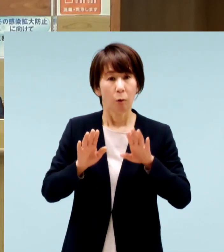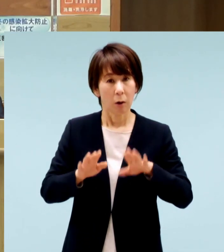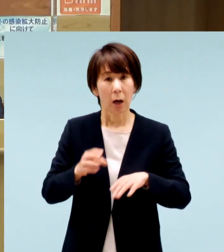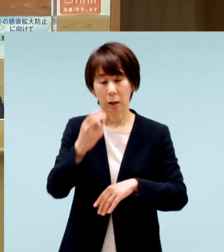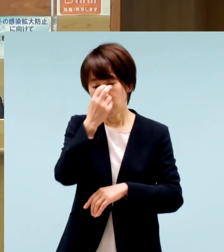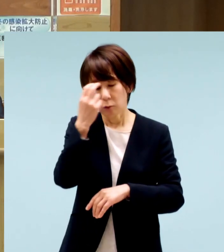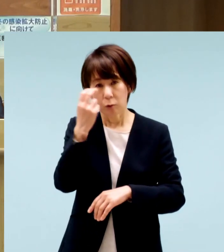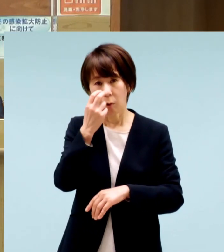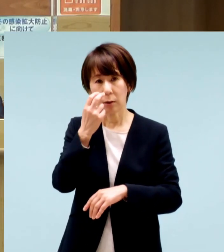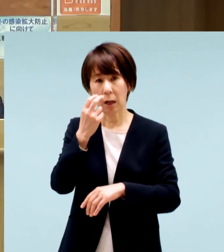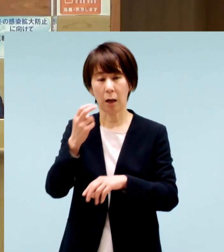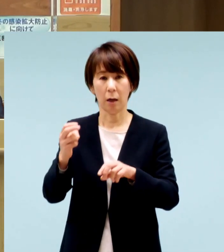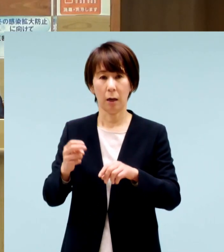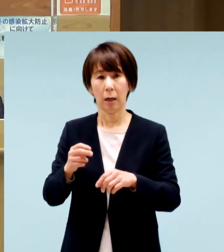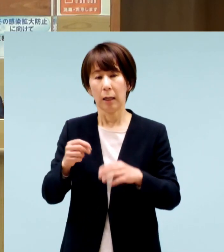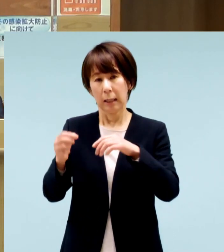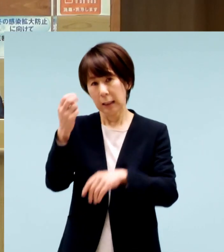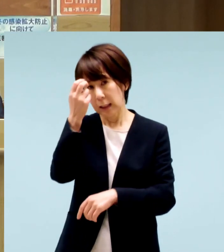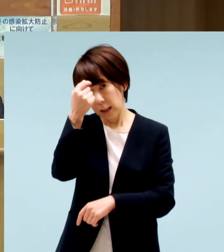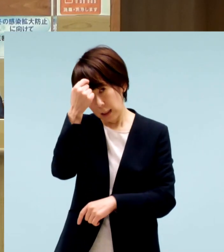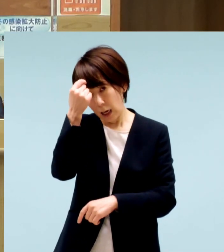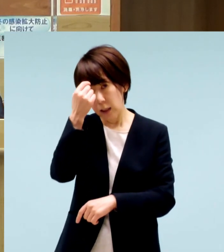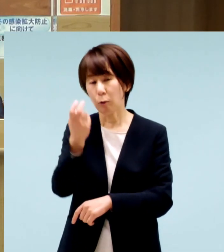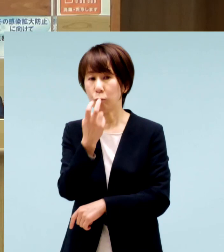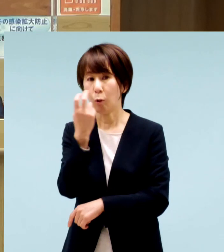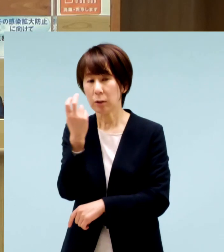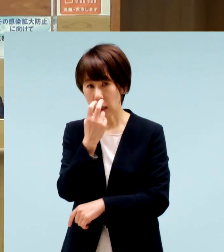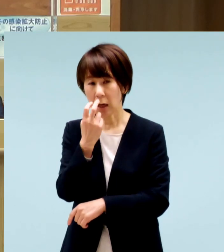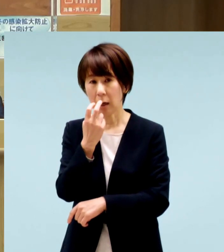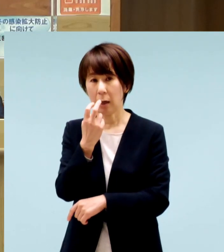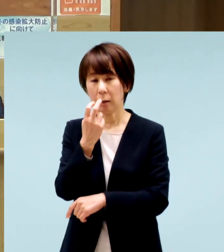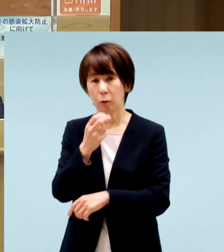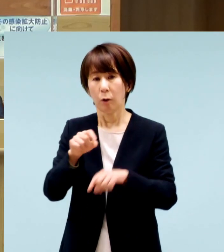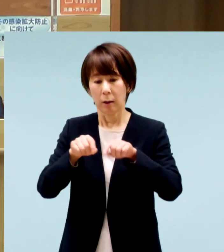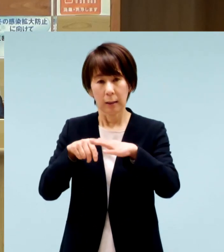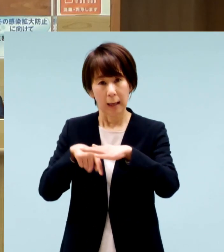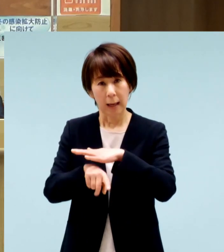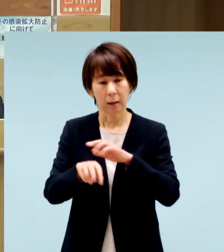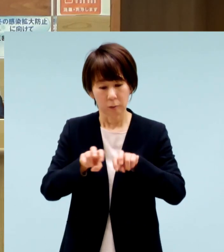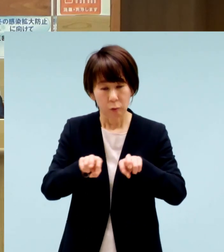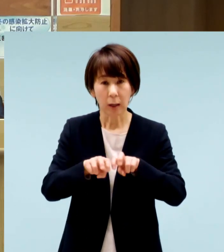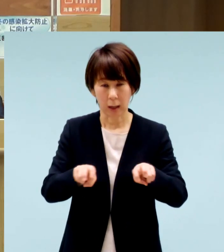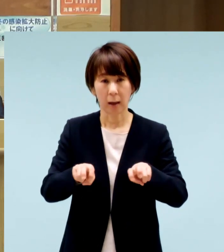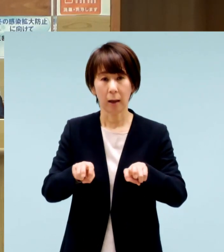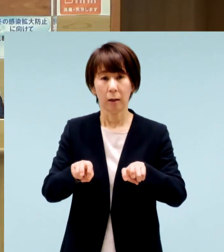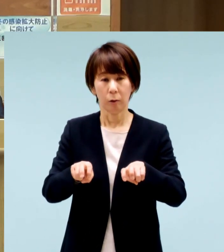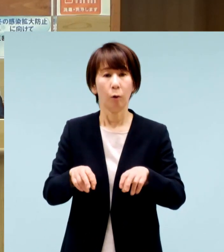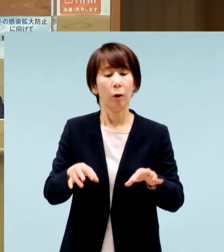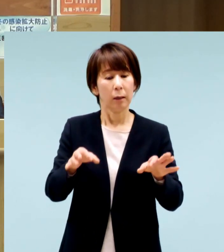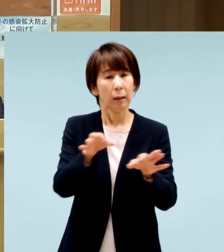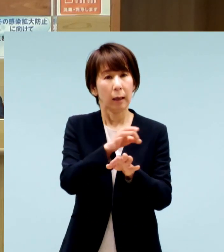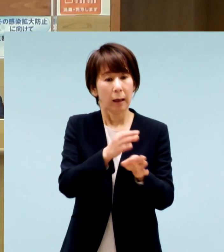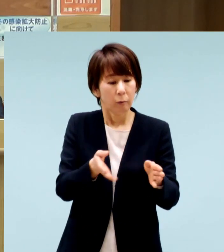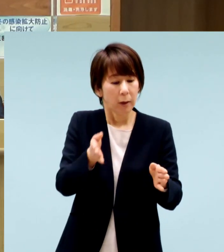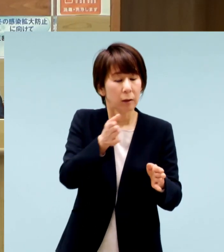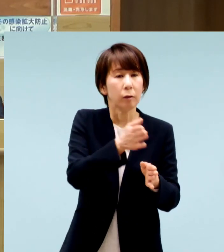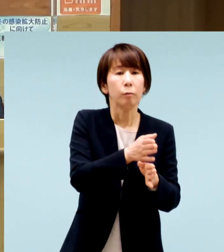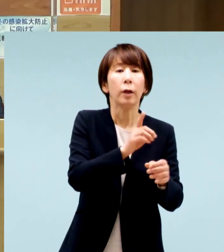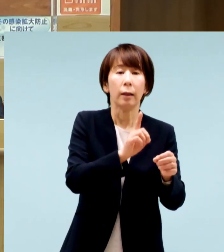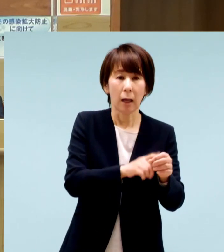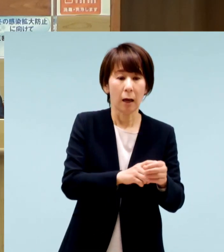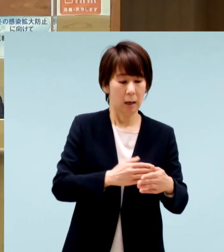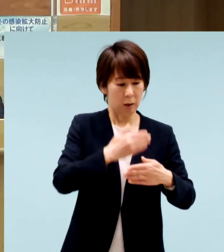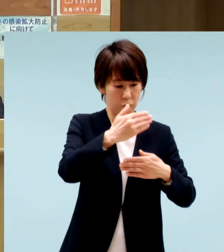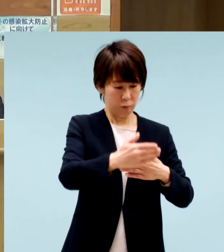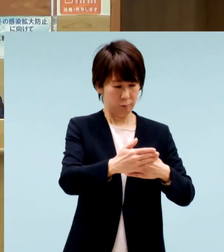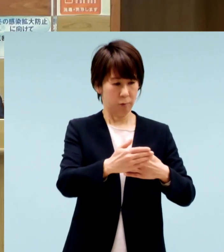査、原因究明、そして緊急的な対策、漁業経営の再建に向けた中長期的な対策、まあ、